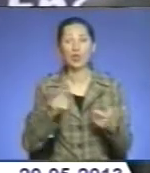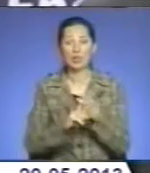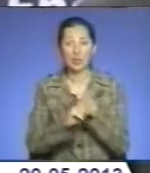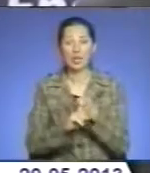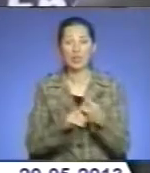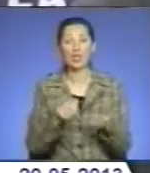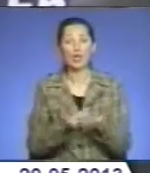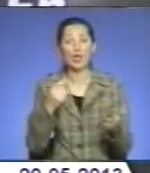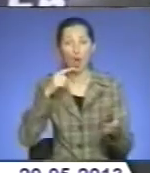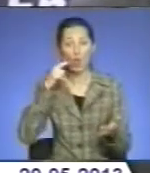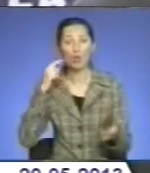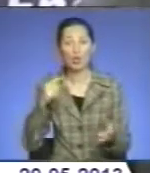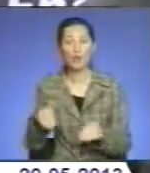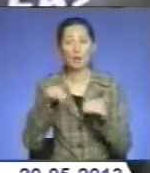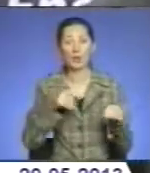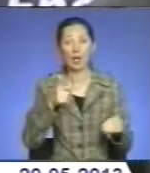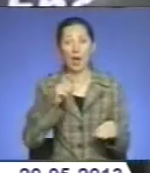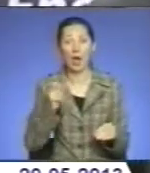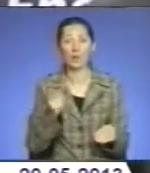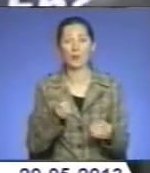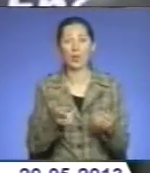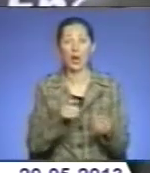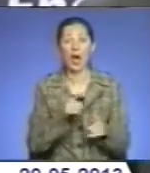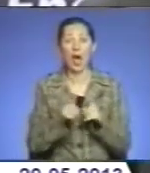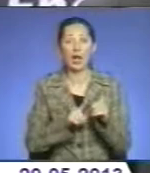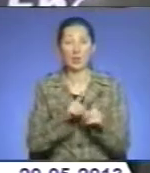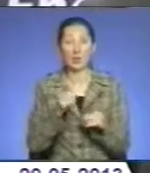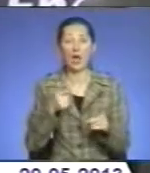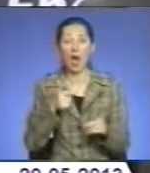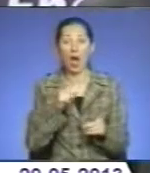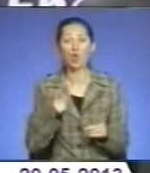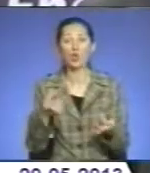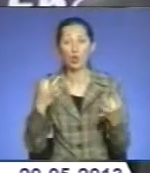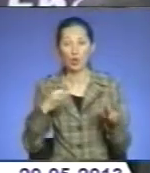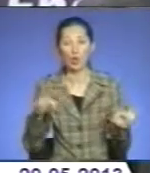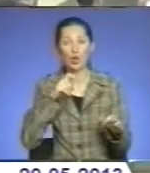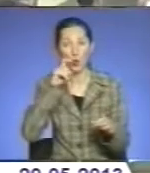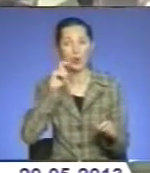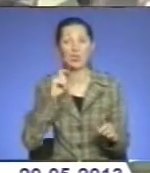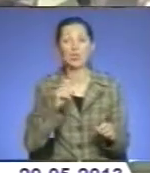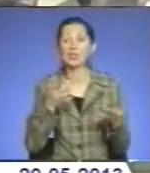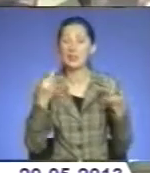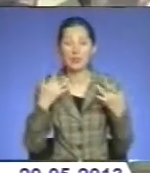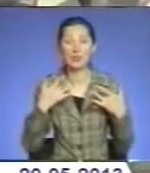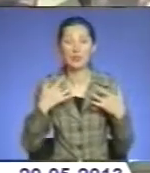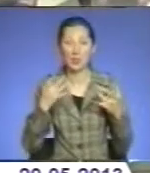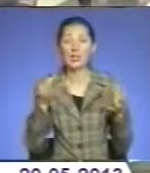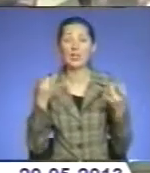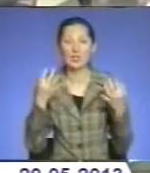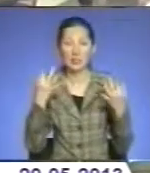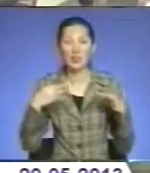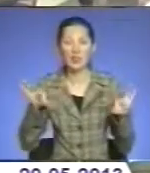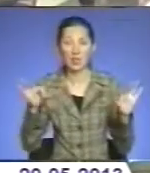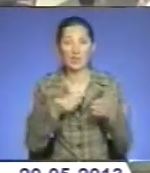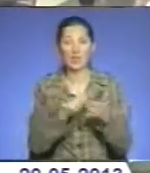російського газу. Диверсифікація джерел газу дозволить Україні звільнитися від впливу монополії. Екс-міністр США з